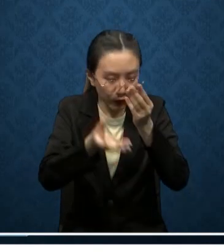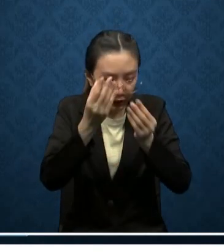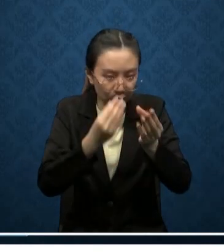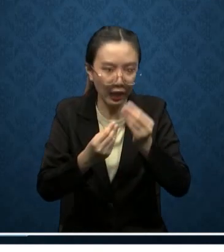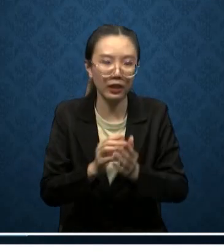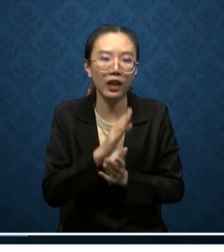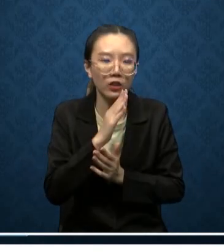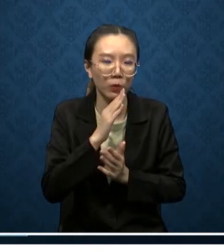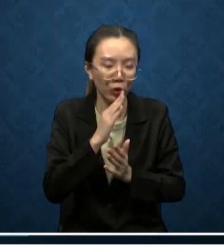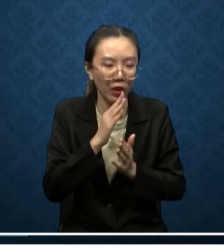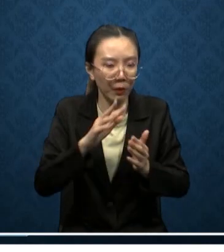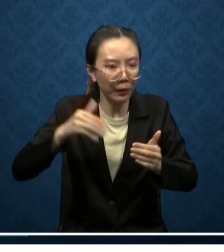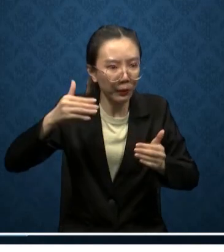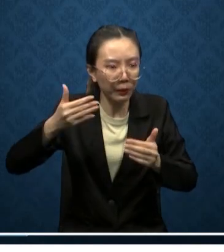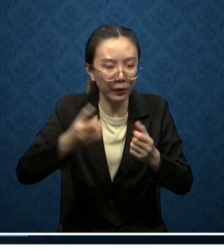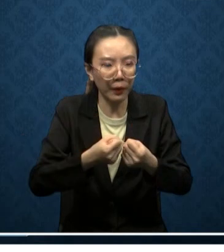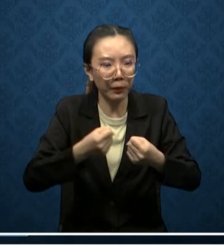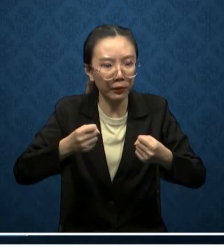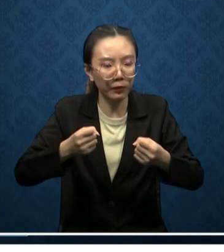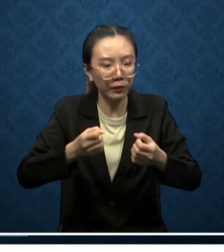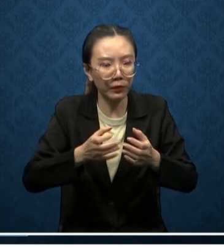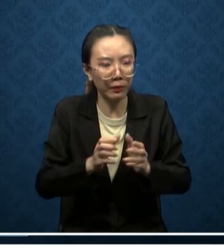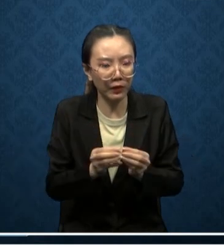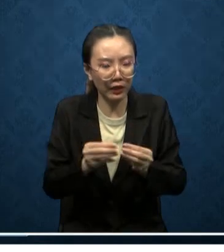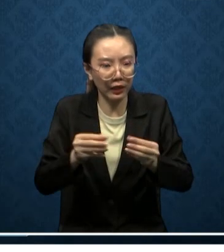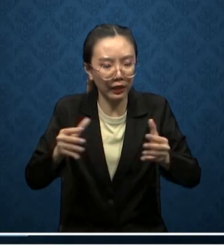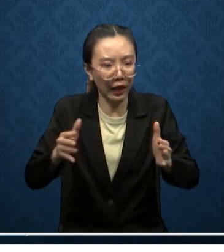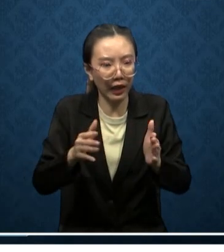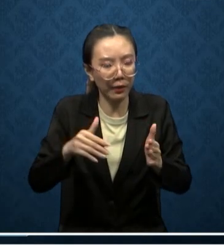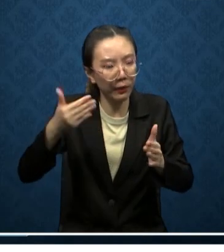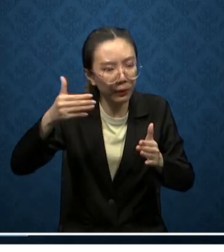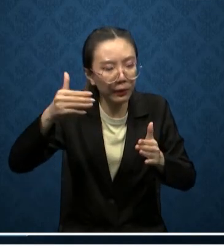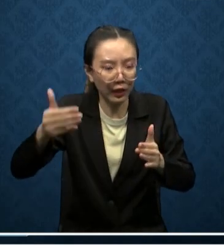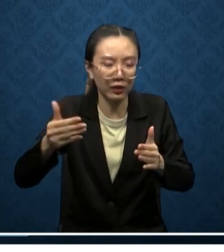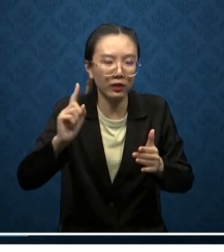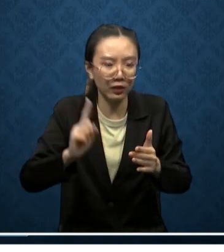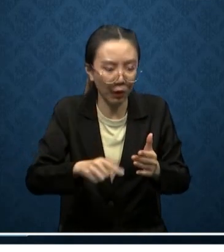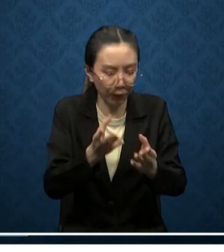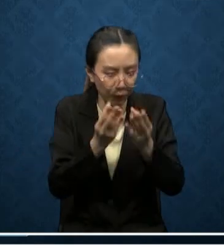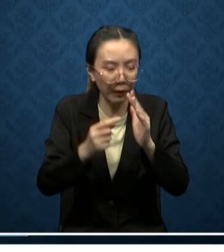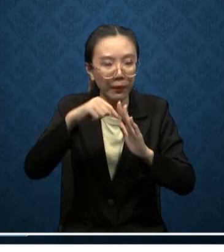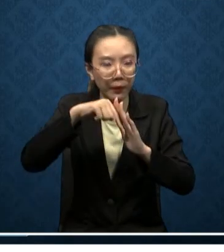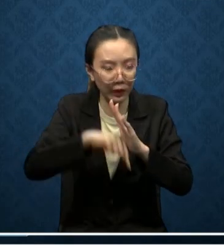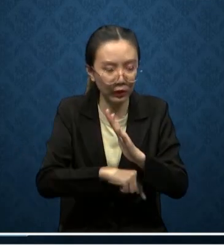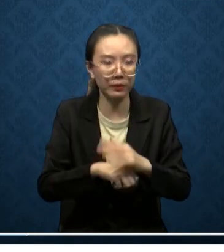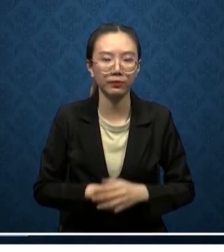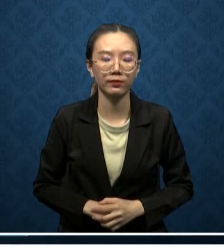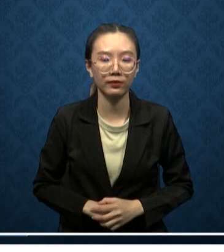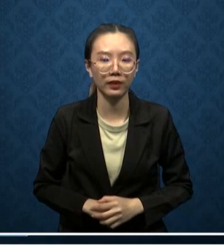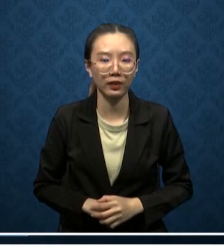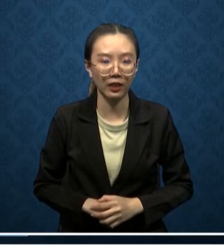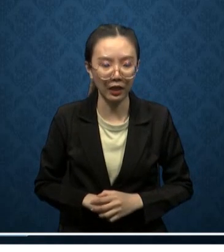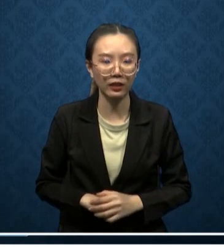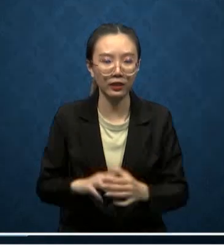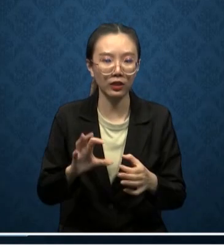ขับเคื่อนและขยายผลตรงเนี้จะต้องมีการประเมินความคุ้มค่าแล้วก็มีความเป็นไปได้ซะก่อนเช่นเดียวกับิษัททำวงการ otpนะครับในการใช้เครื่อง